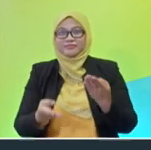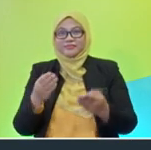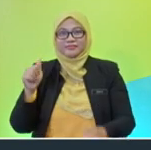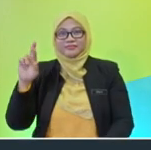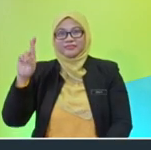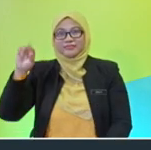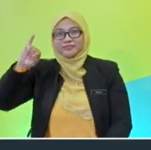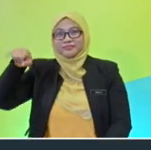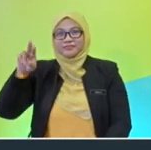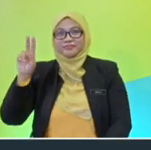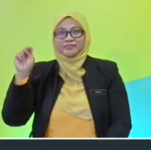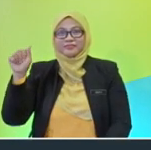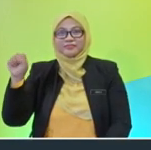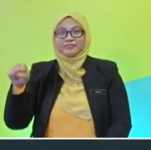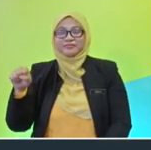Arjuna